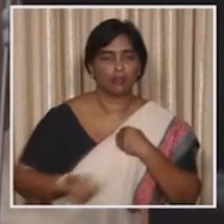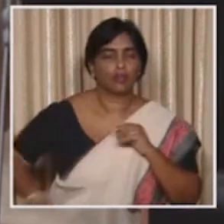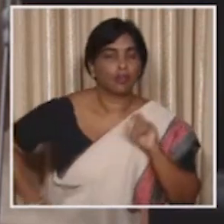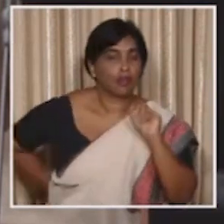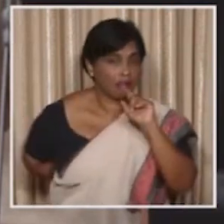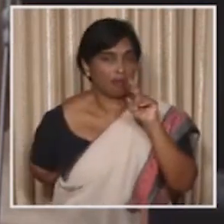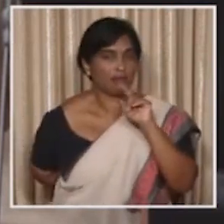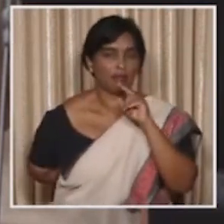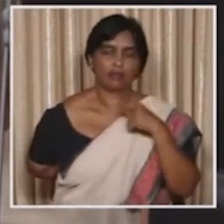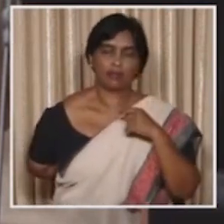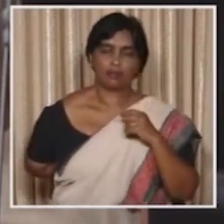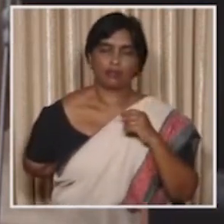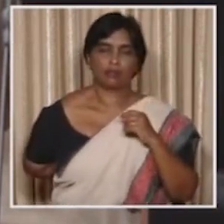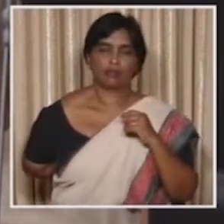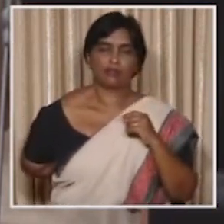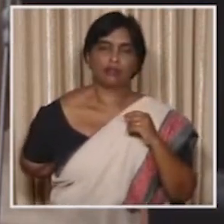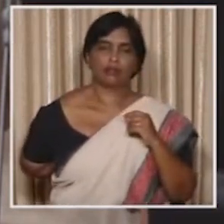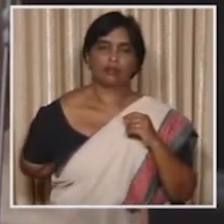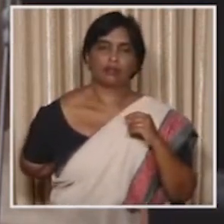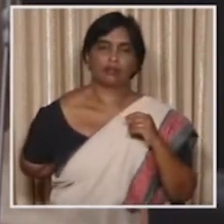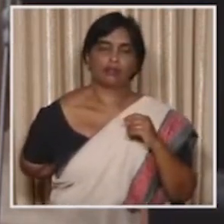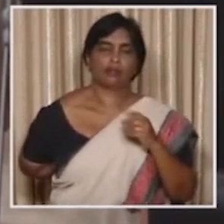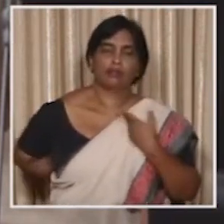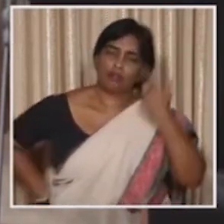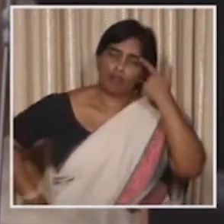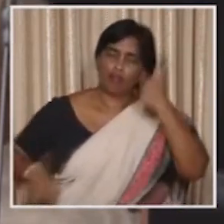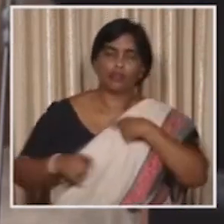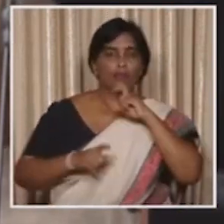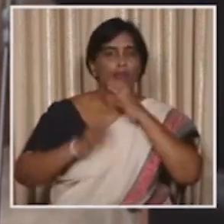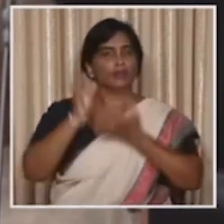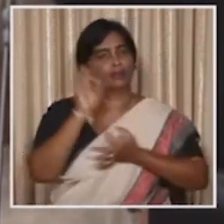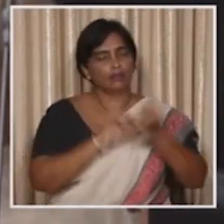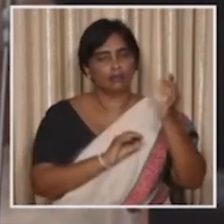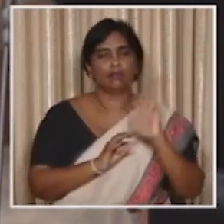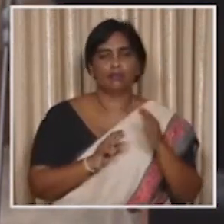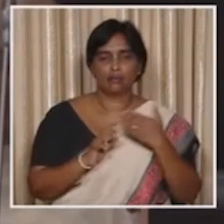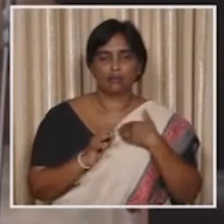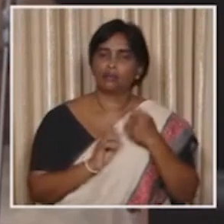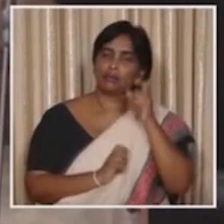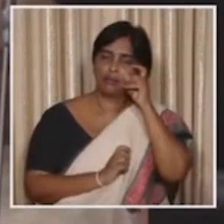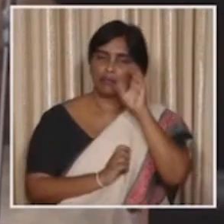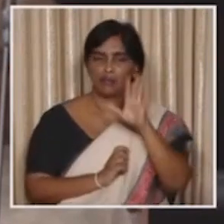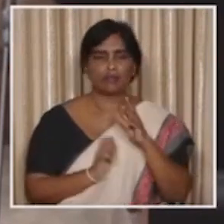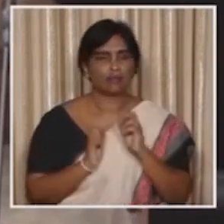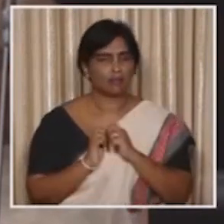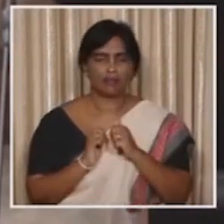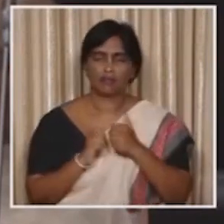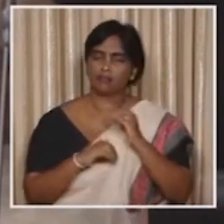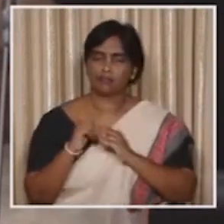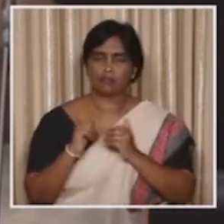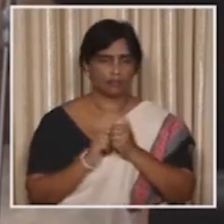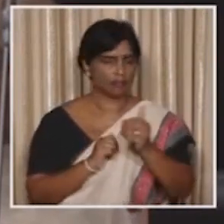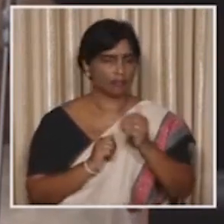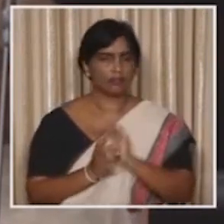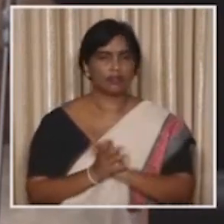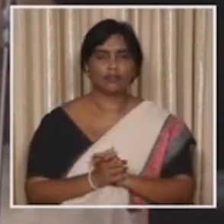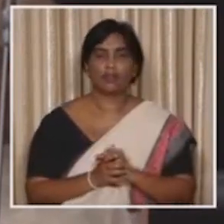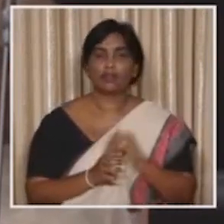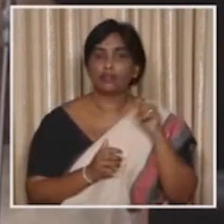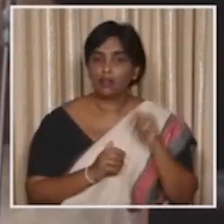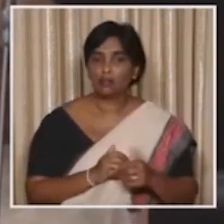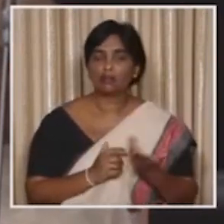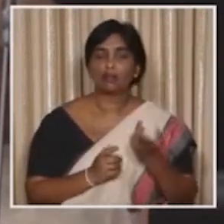එවන්න මම පත්වීම් කරන්නම්. ඕනෑ එක්කෙන්න මට විරුද්ධව නඩු දාන්න පුළුවන්. අපි එතන බලා ගන්න. අඩු ගන්න අපි ක්‍රියා කරා. දැන් ඉතින්